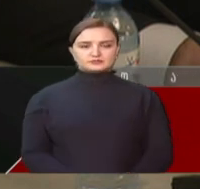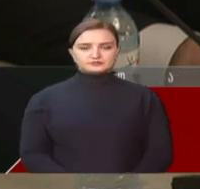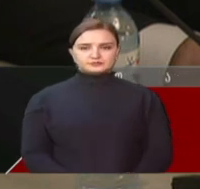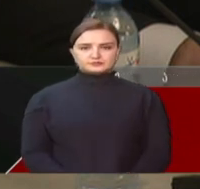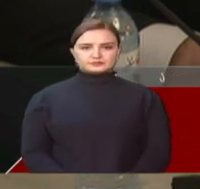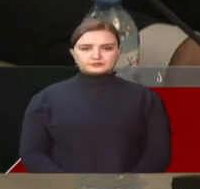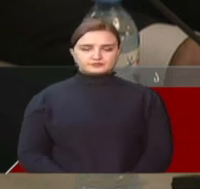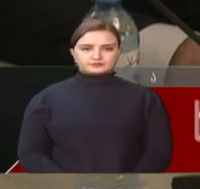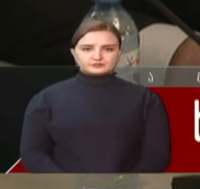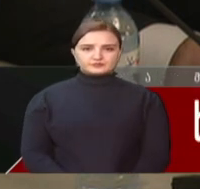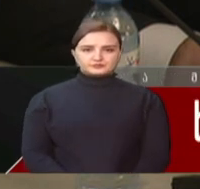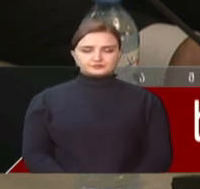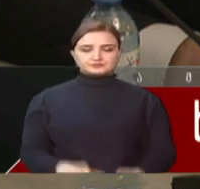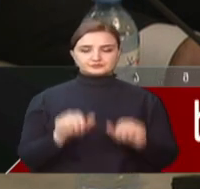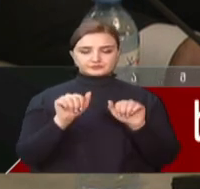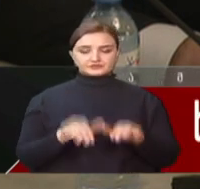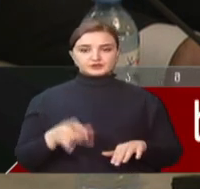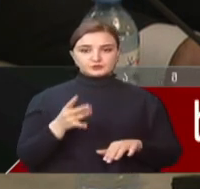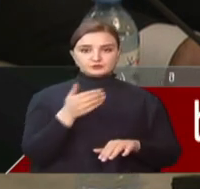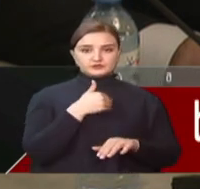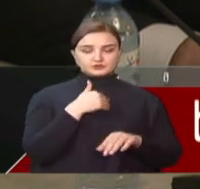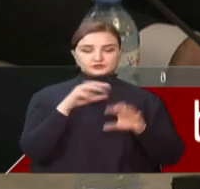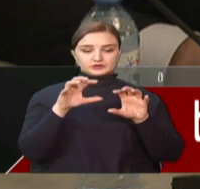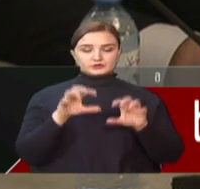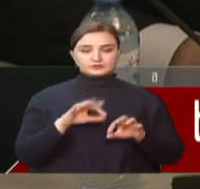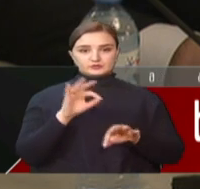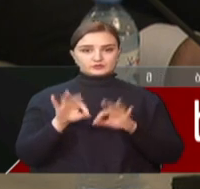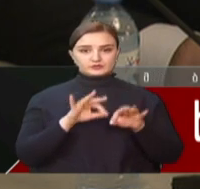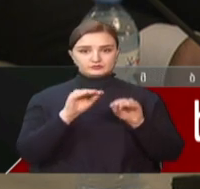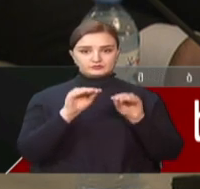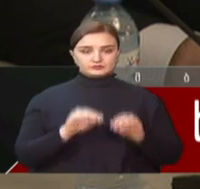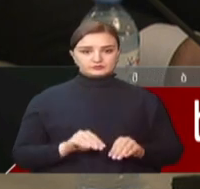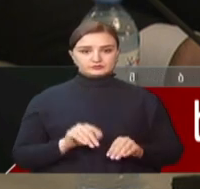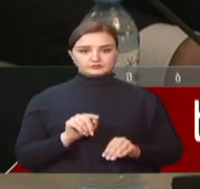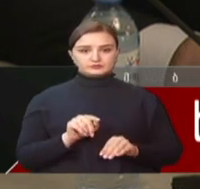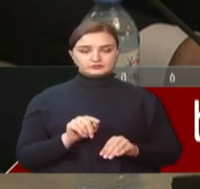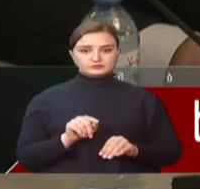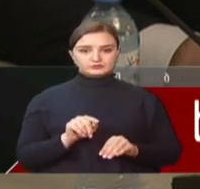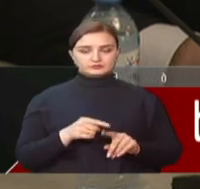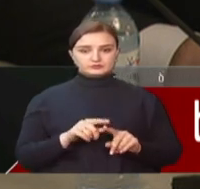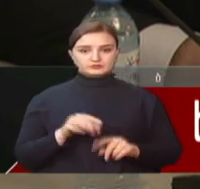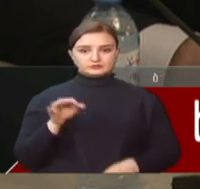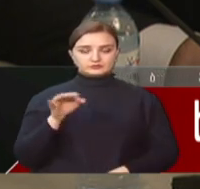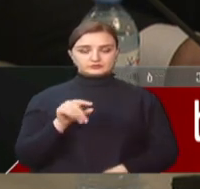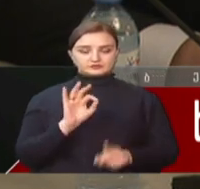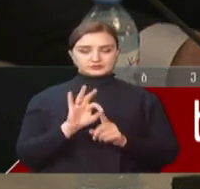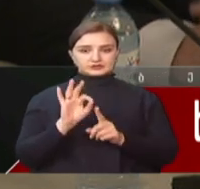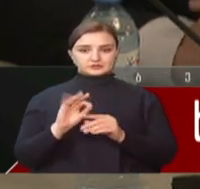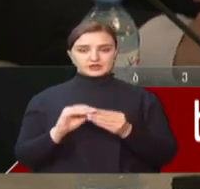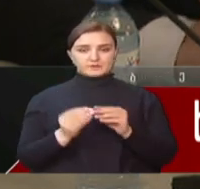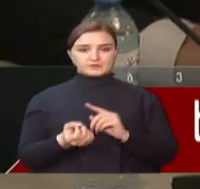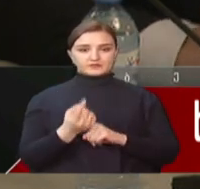როდესაც ჩვენ გადავწყვიტეთ, რომ უნდა დაგვეინიცირებინა ეს კანონპროექტი, ამას უპასუხა ამ მიზნებს და